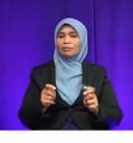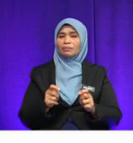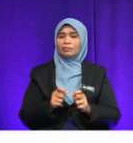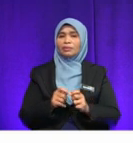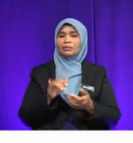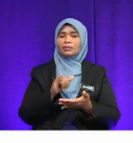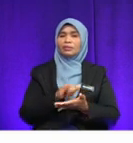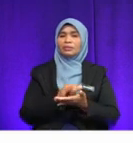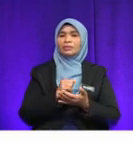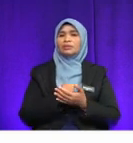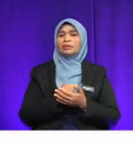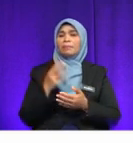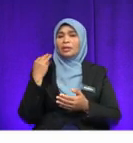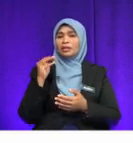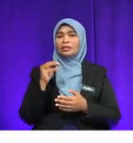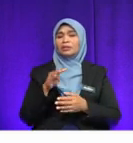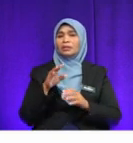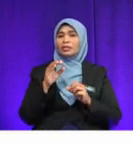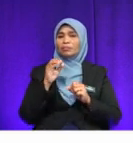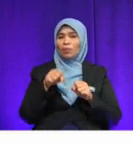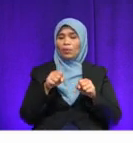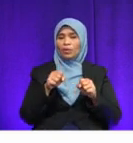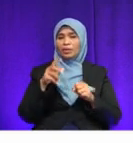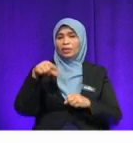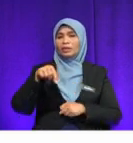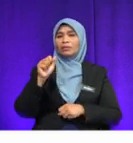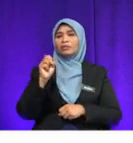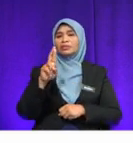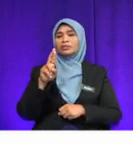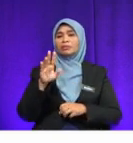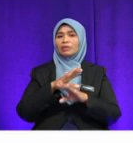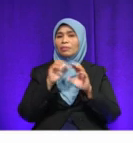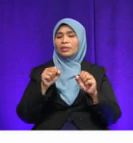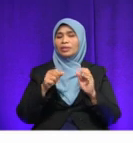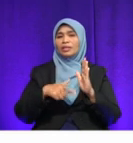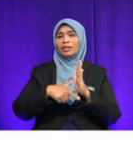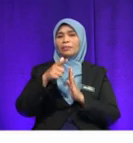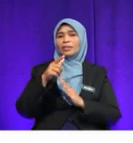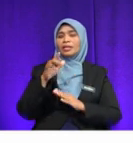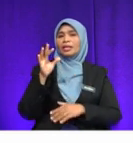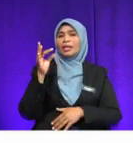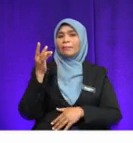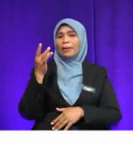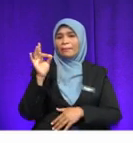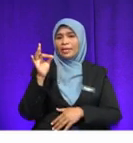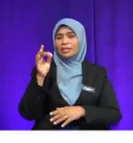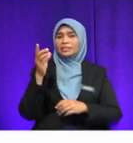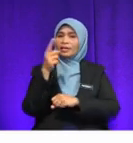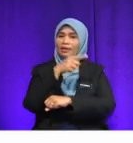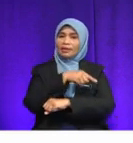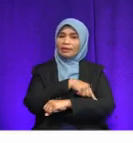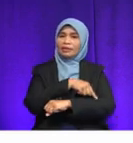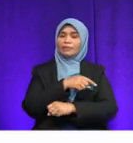tahulah paling tidak begini Ustaz maka dia boleh lagi qasar tapi tidak boleh melebihi 18 hari uh